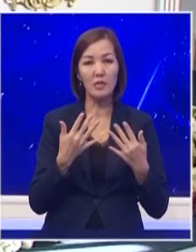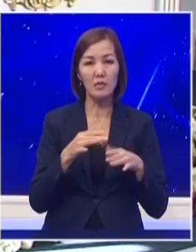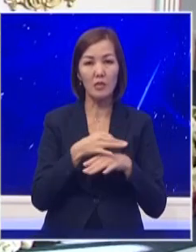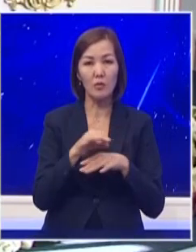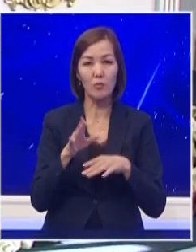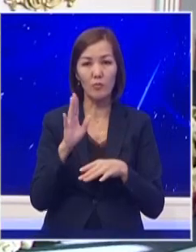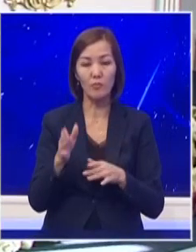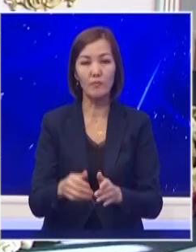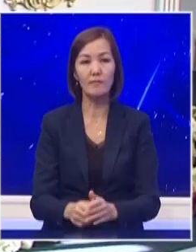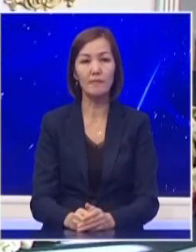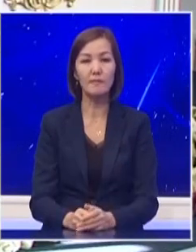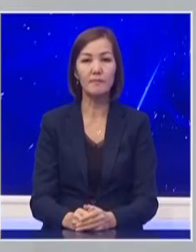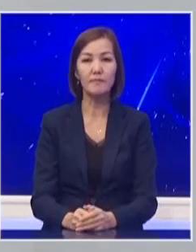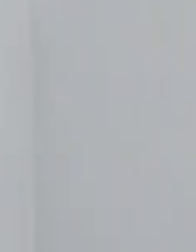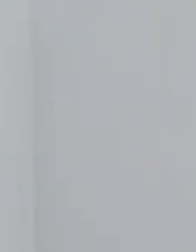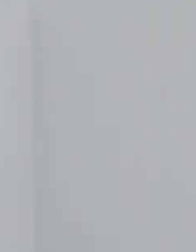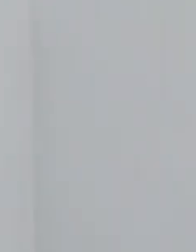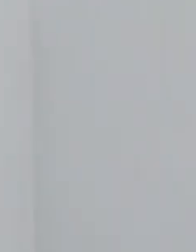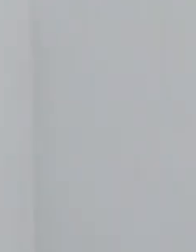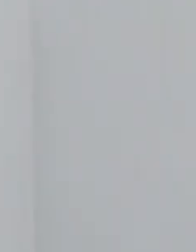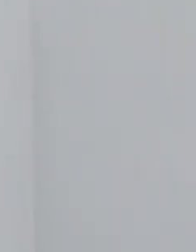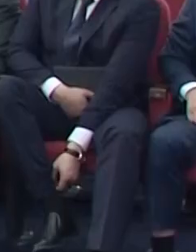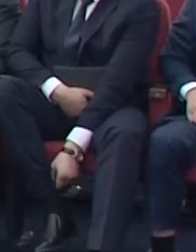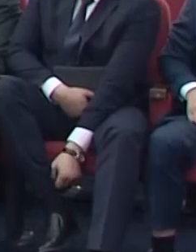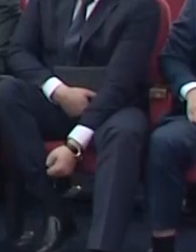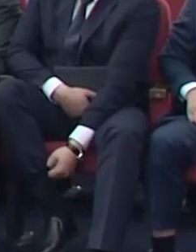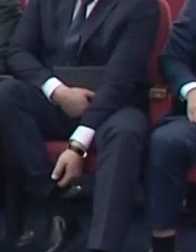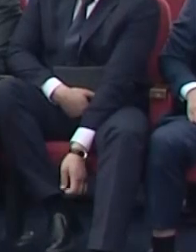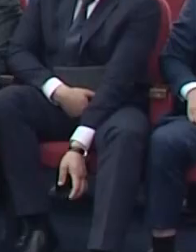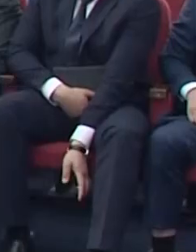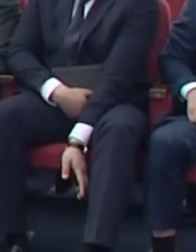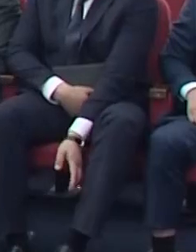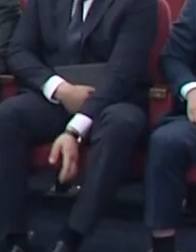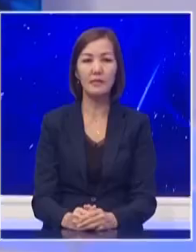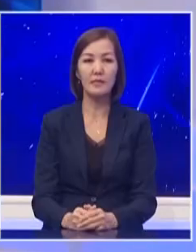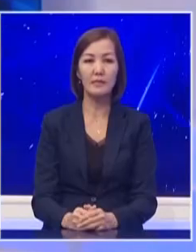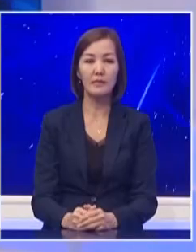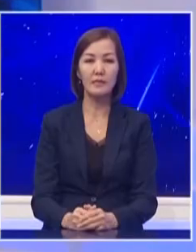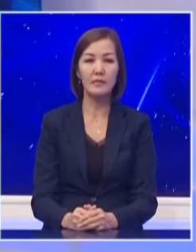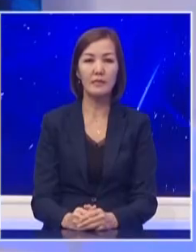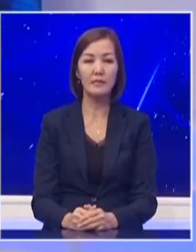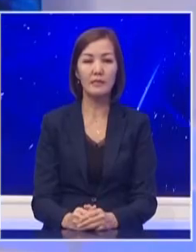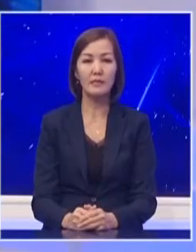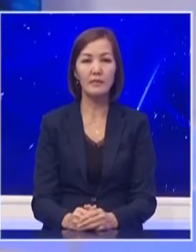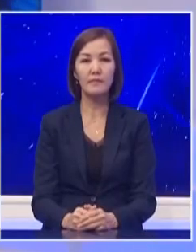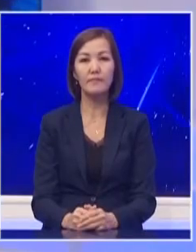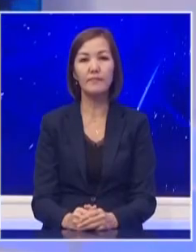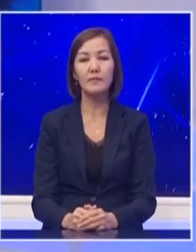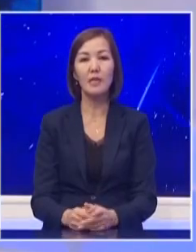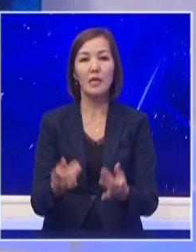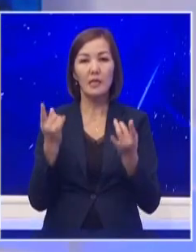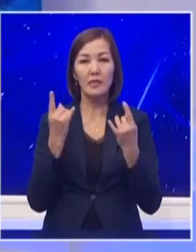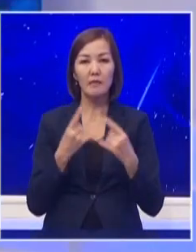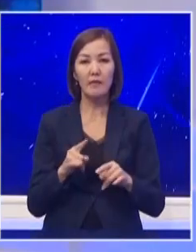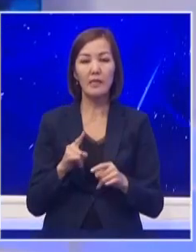Дина буранбаева шалкар нурмухамед Жаслан шымкенжи телеканал Жетысу свидетельство о